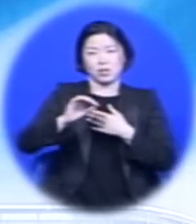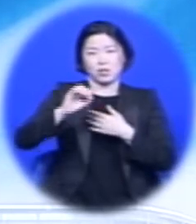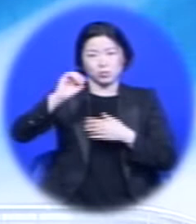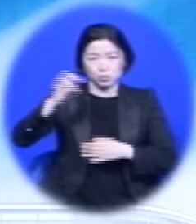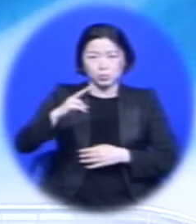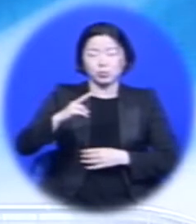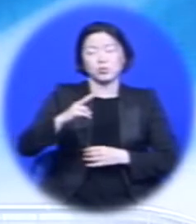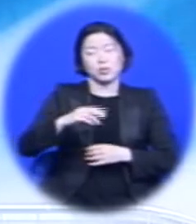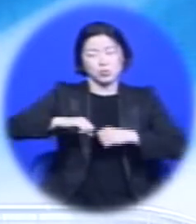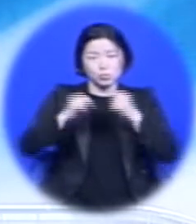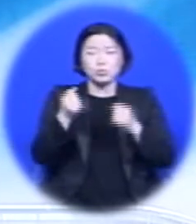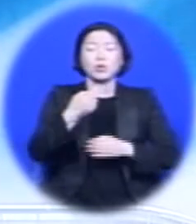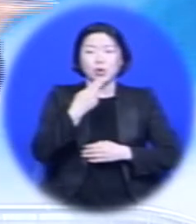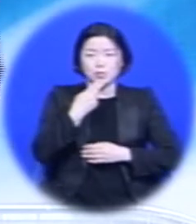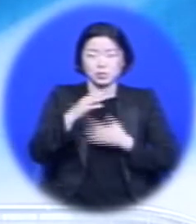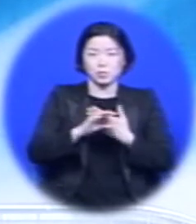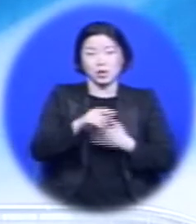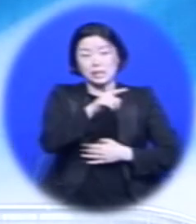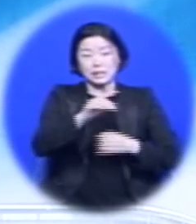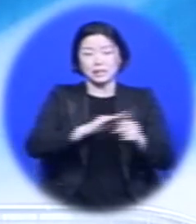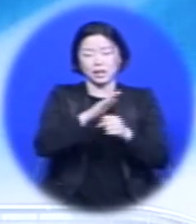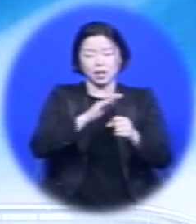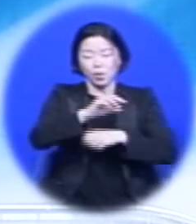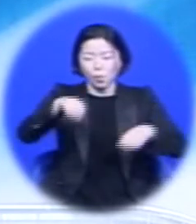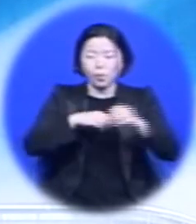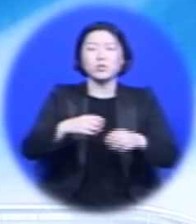순종이 없으면 그 사랑 무섭습니다. 오히려